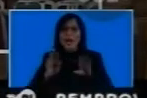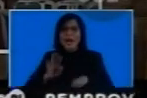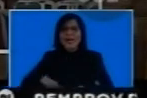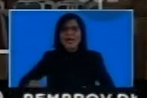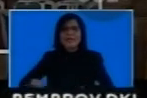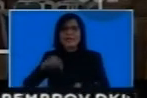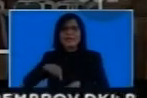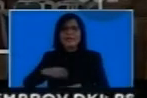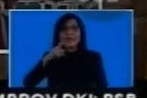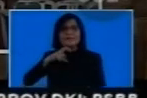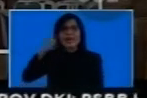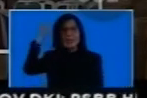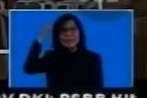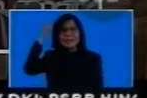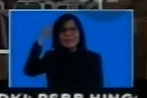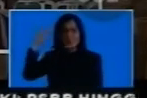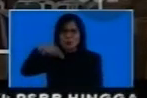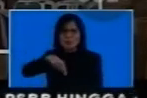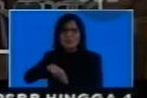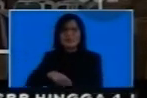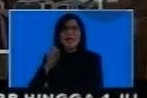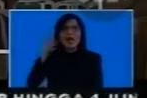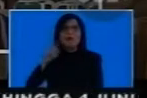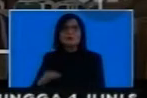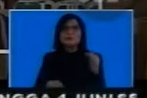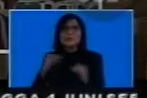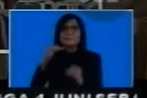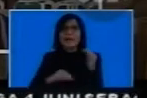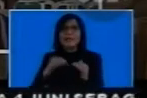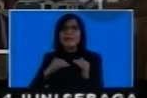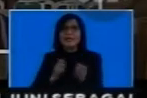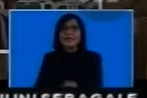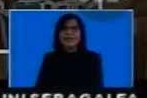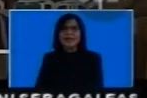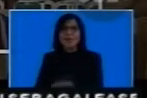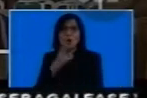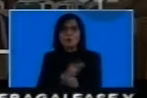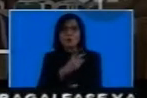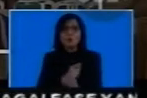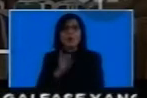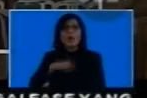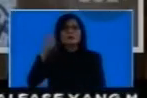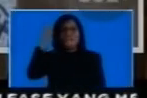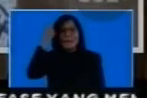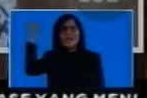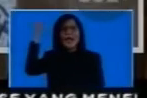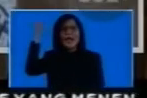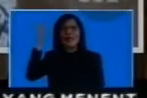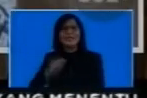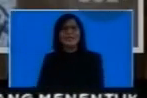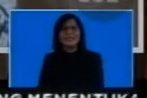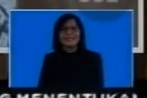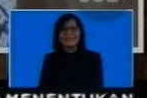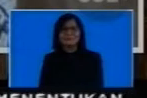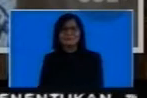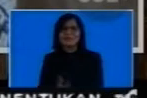sekarang, cara berpikir kritisnya harus juga diimbangi dengan pengetahuan gurunya yang juga harus memadai. Mas Menteri,